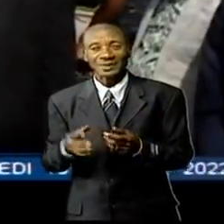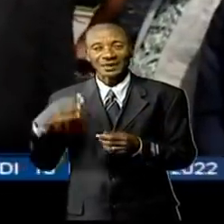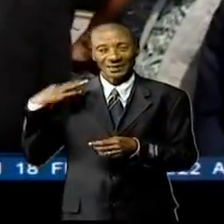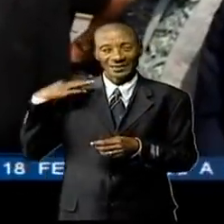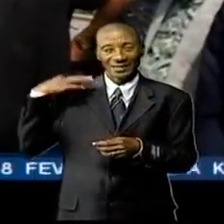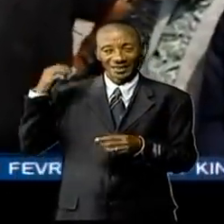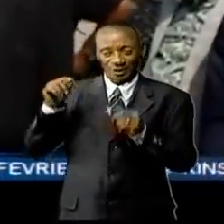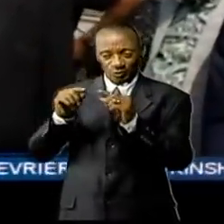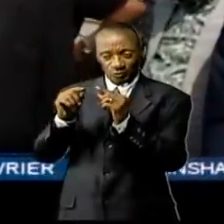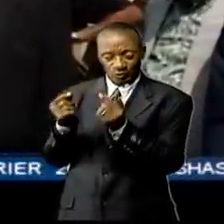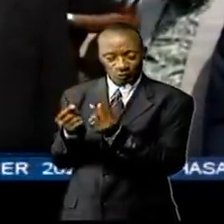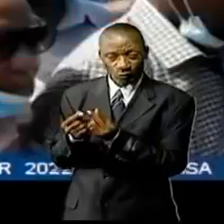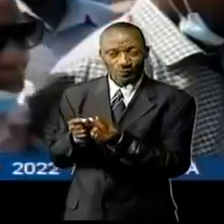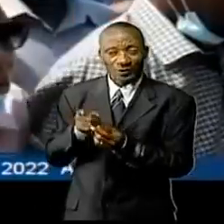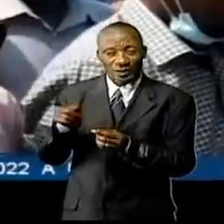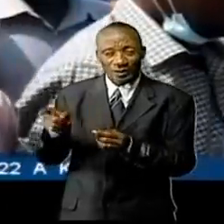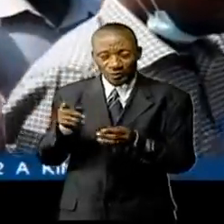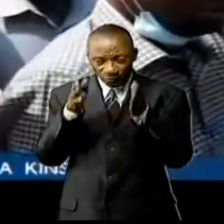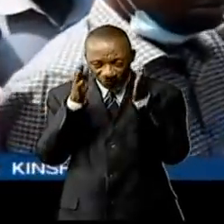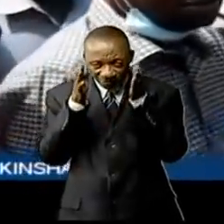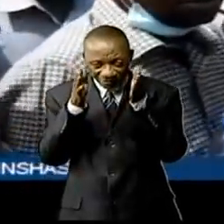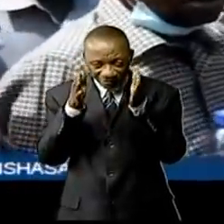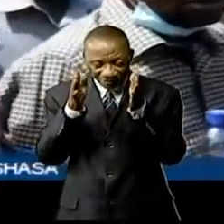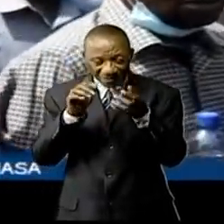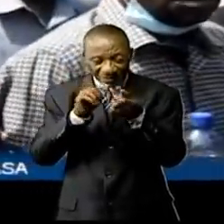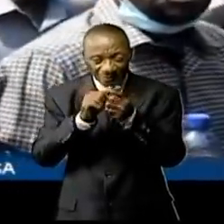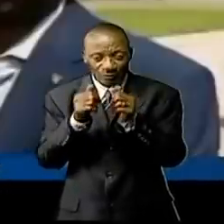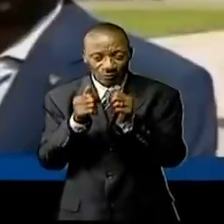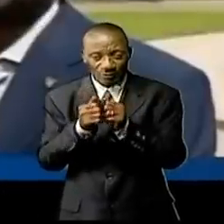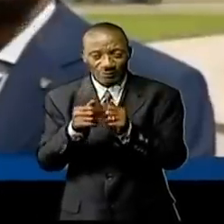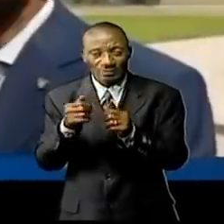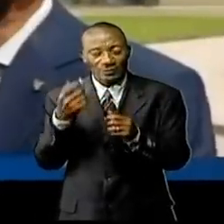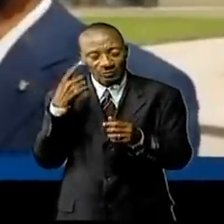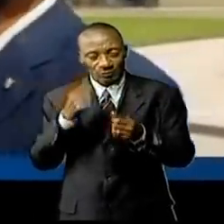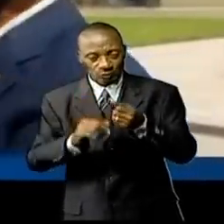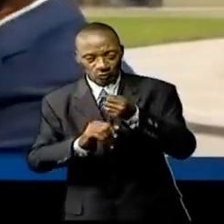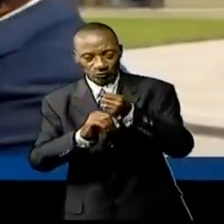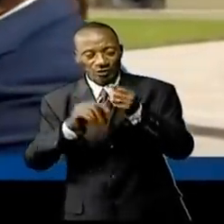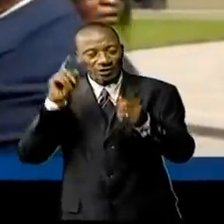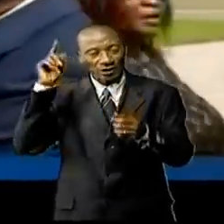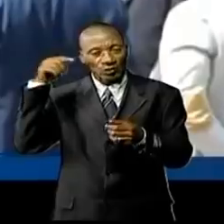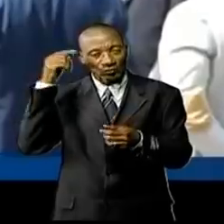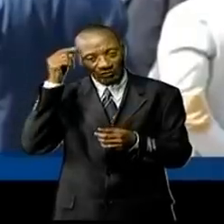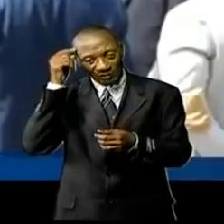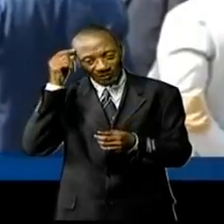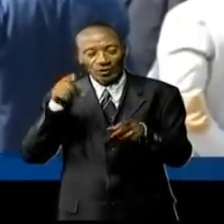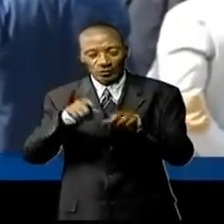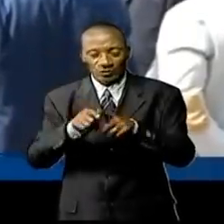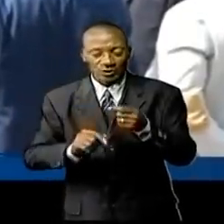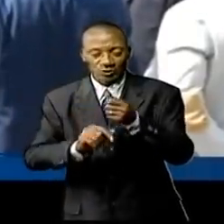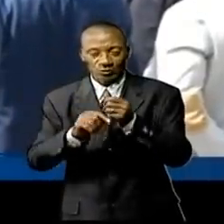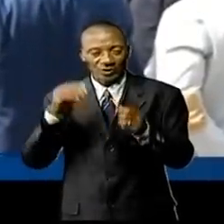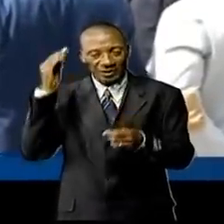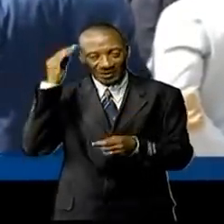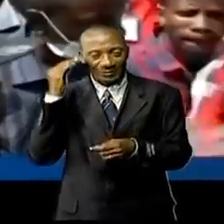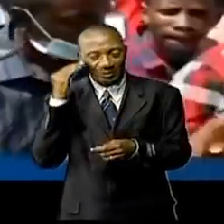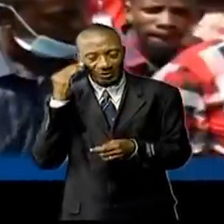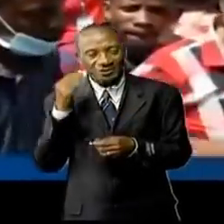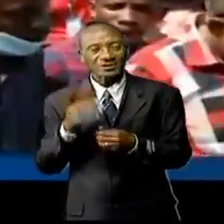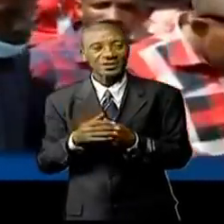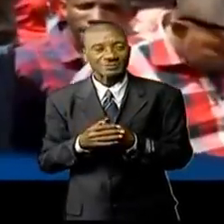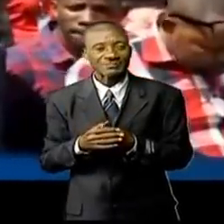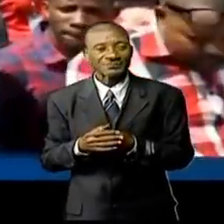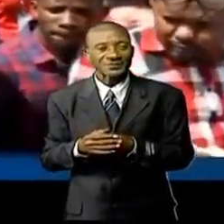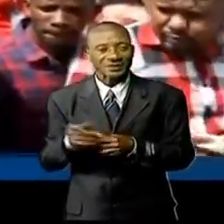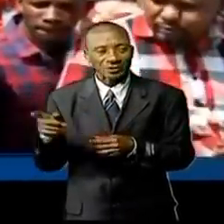syndicale qui suit de très près cette situation est venue présenter la doléance auprès du ministre de tutelle, maître Eustache Moranzi, pour calmer